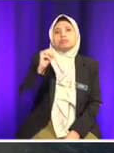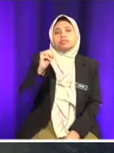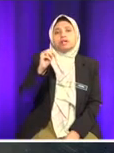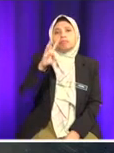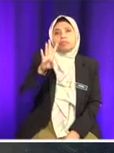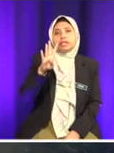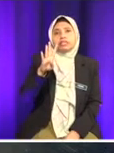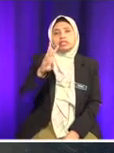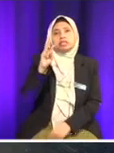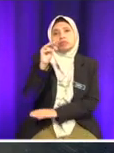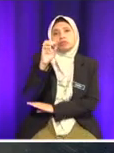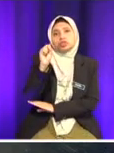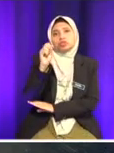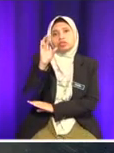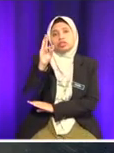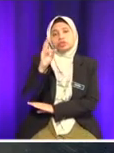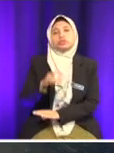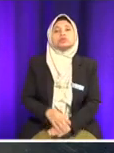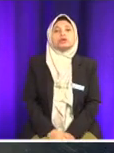muka surat 7 ya